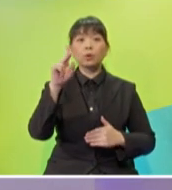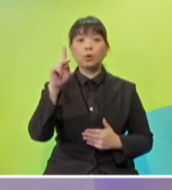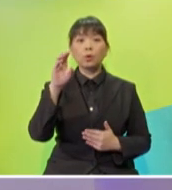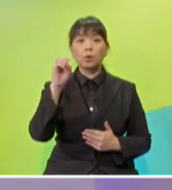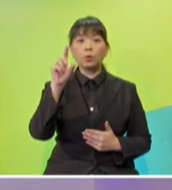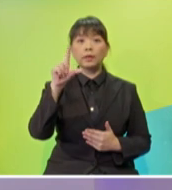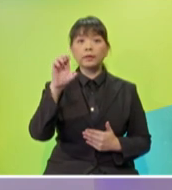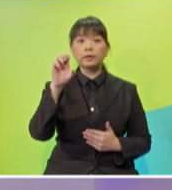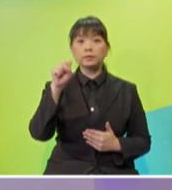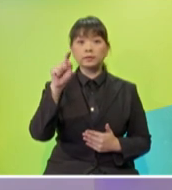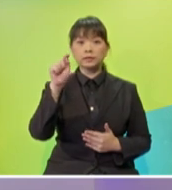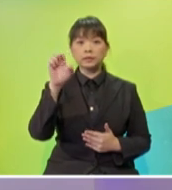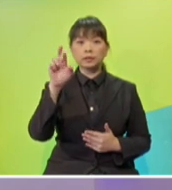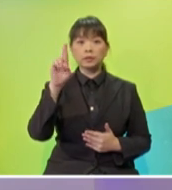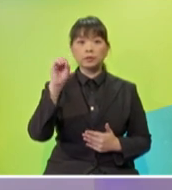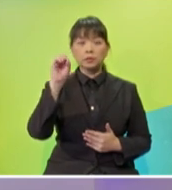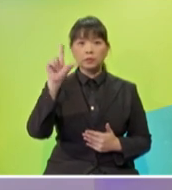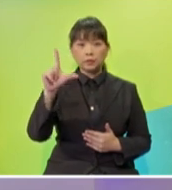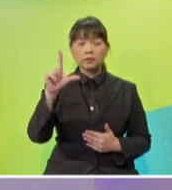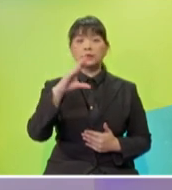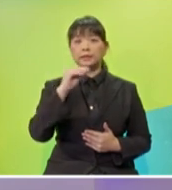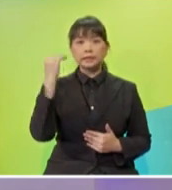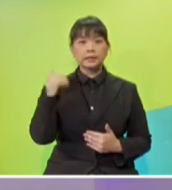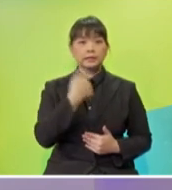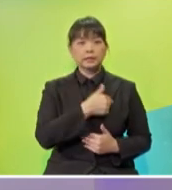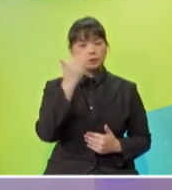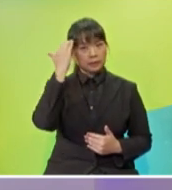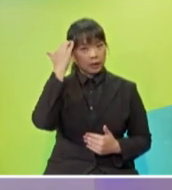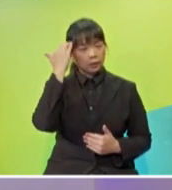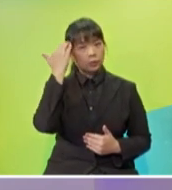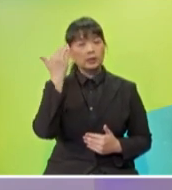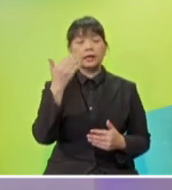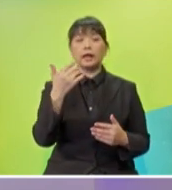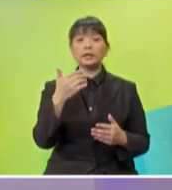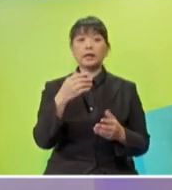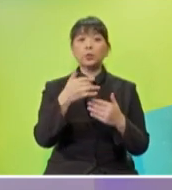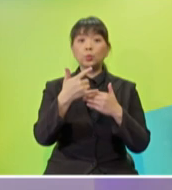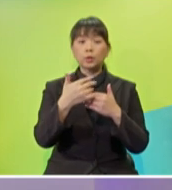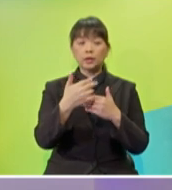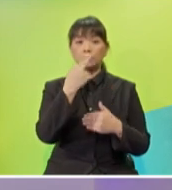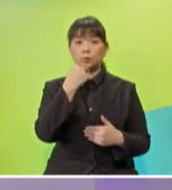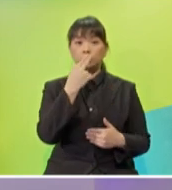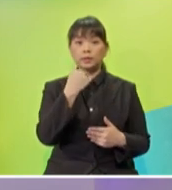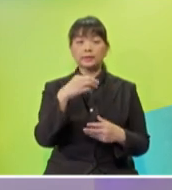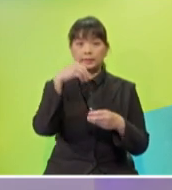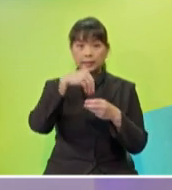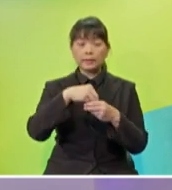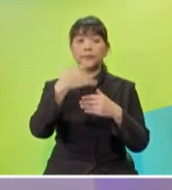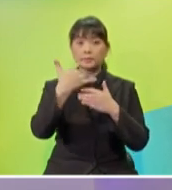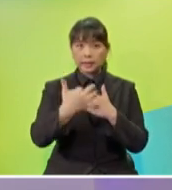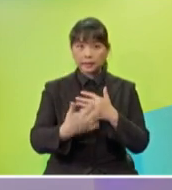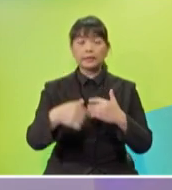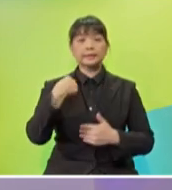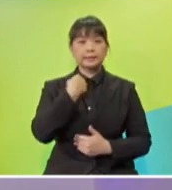kandungan gula dalam darah kita itu sangat penting untuk kita membuat pemeriksaan kesehatan